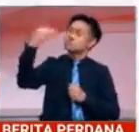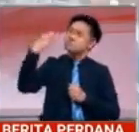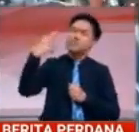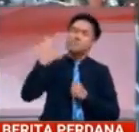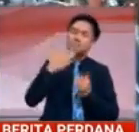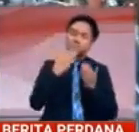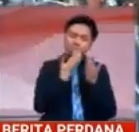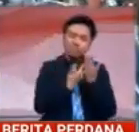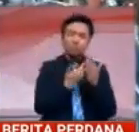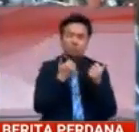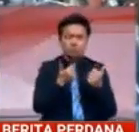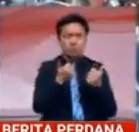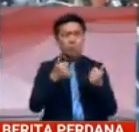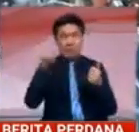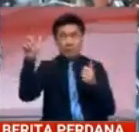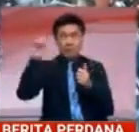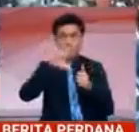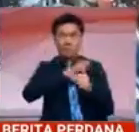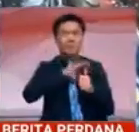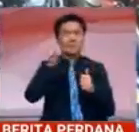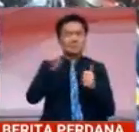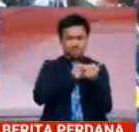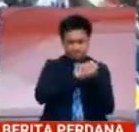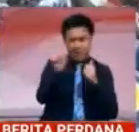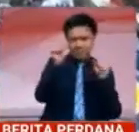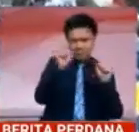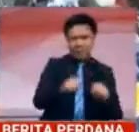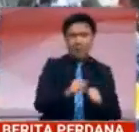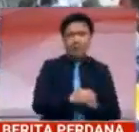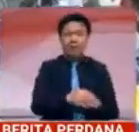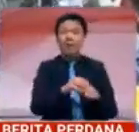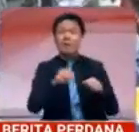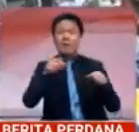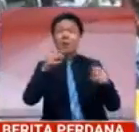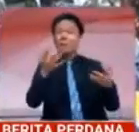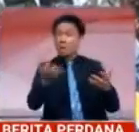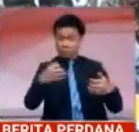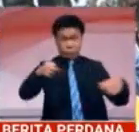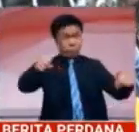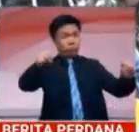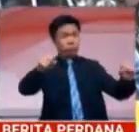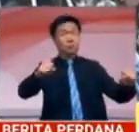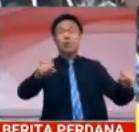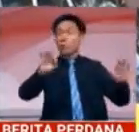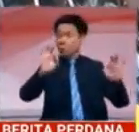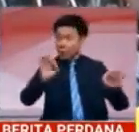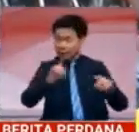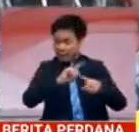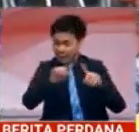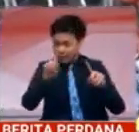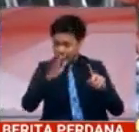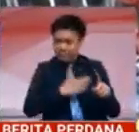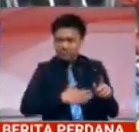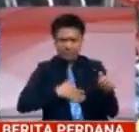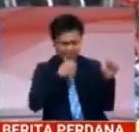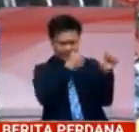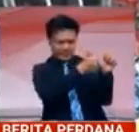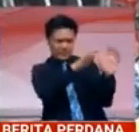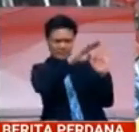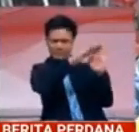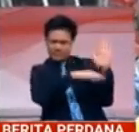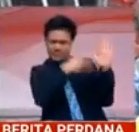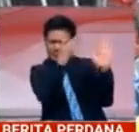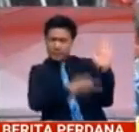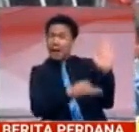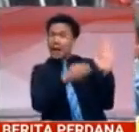polis. Walaupun keinginan membuat, jangan dilupa prosedur operasi standard masih ada dan